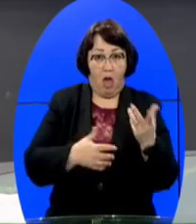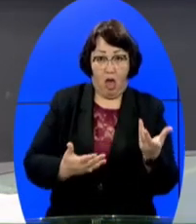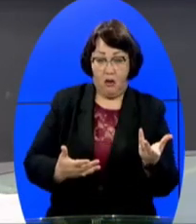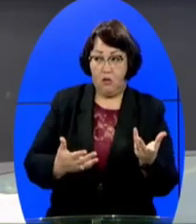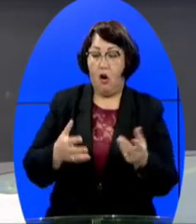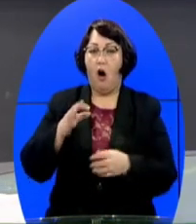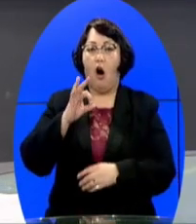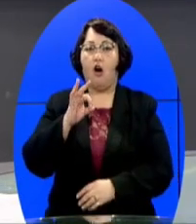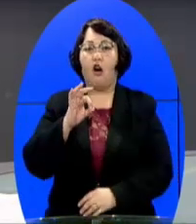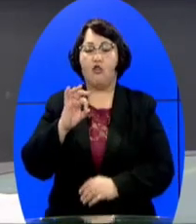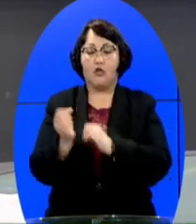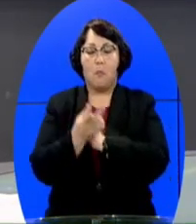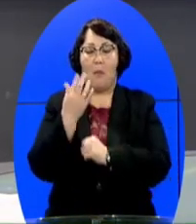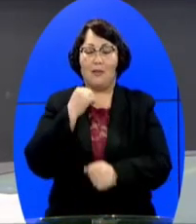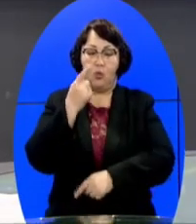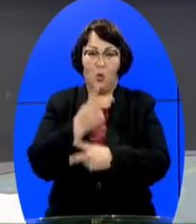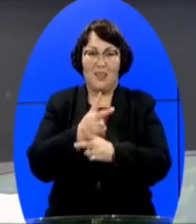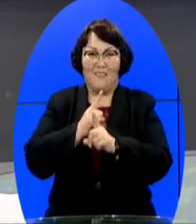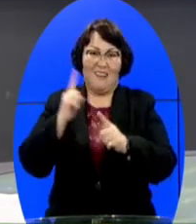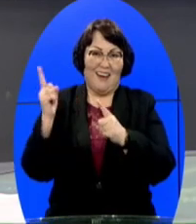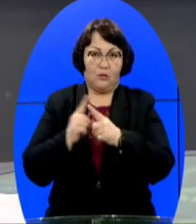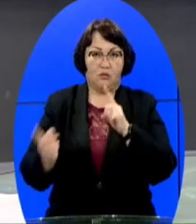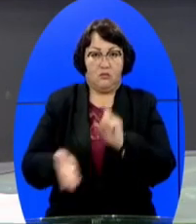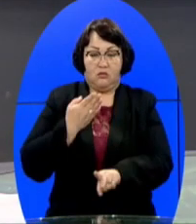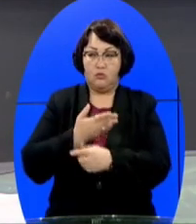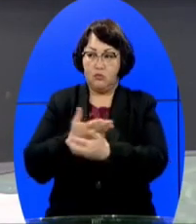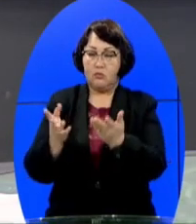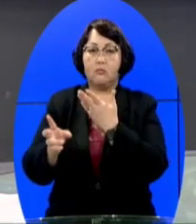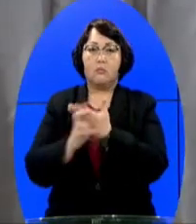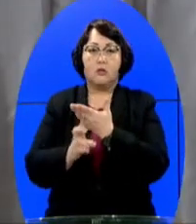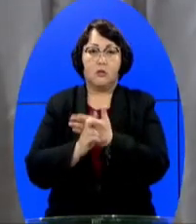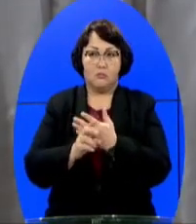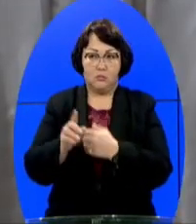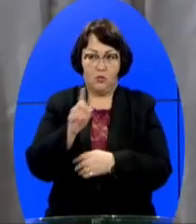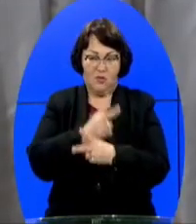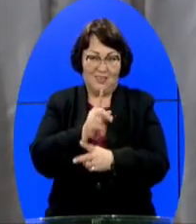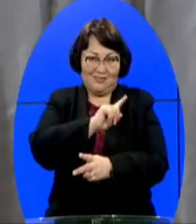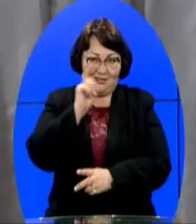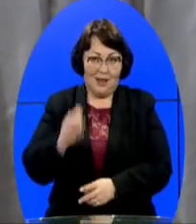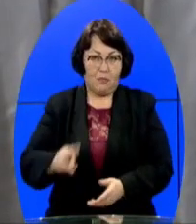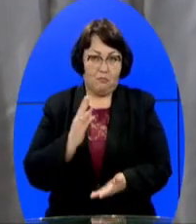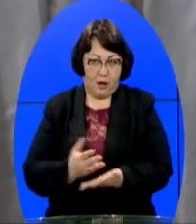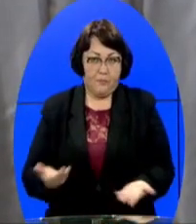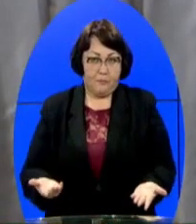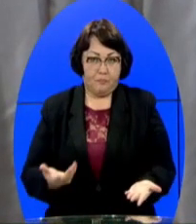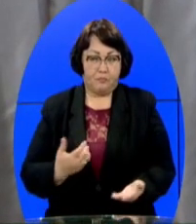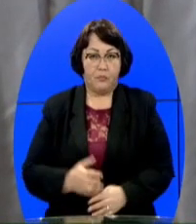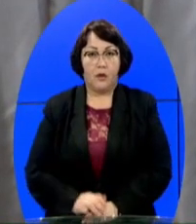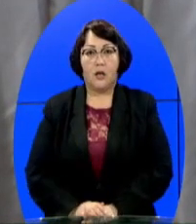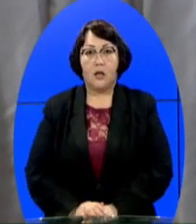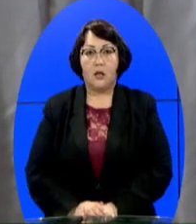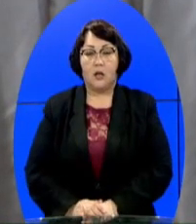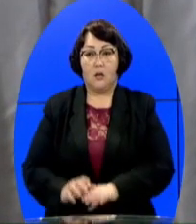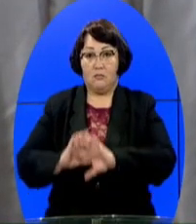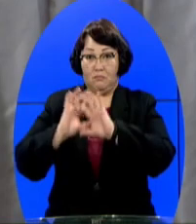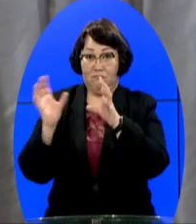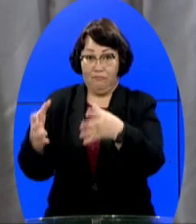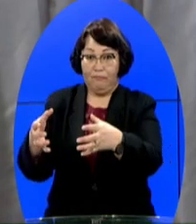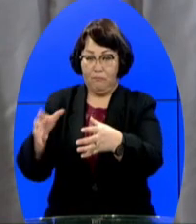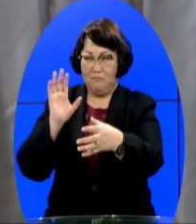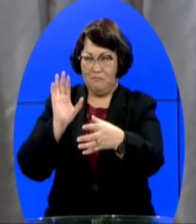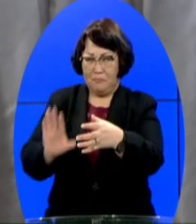хуулийн дагуу хатуу хариуцлагыг хүлээлгэх заалттай юм а. Засагтай бол засагтай, хуультай бол хуультай. Тусгаарлалтад байгаа хүмүүсийн